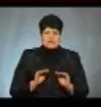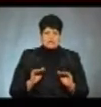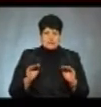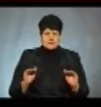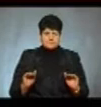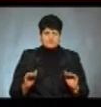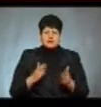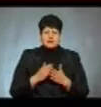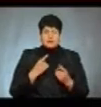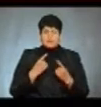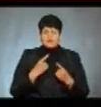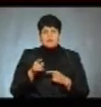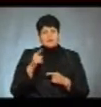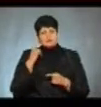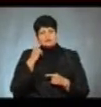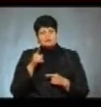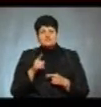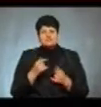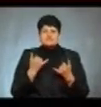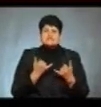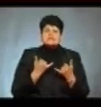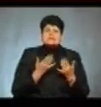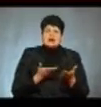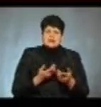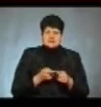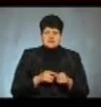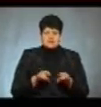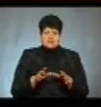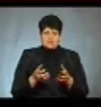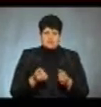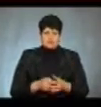А йде мова саме, на вашу думку, чому саме зараз це рішення прийнято?